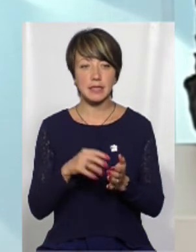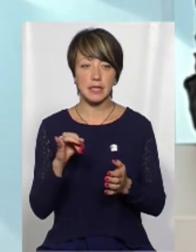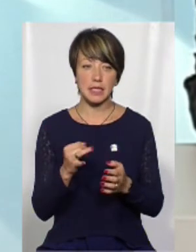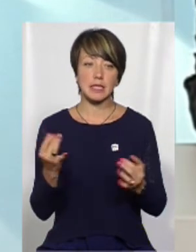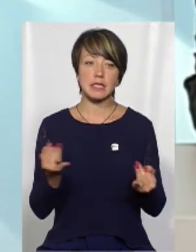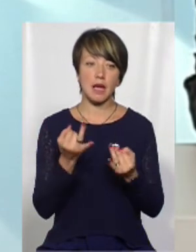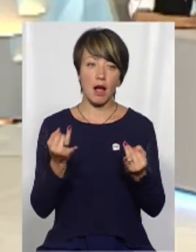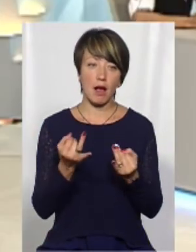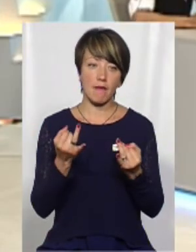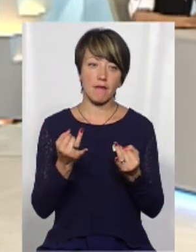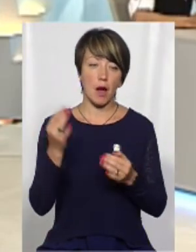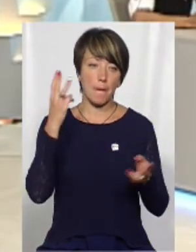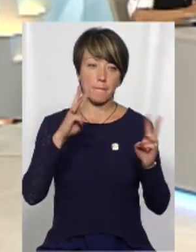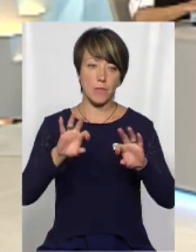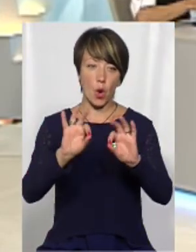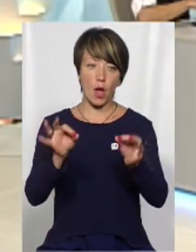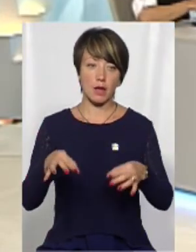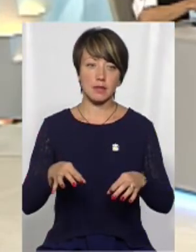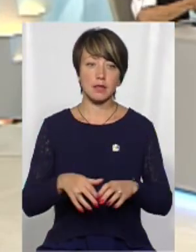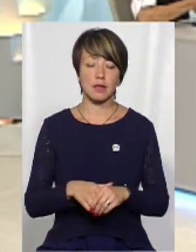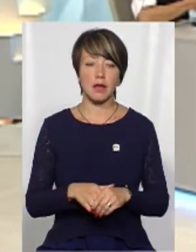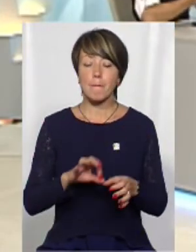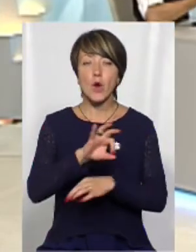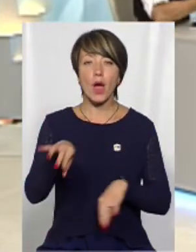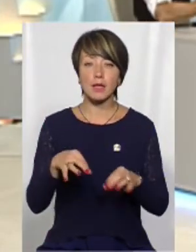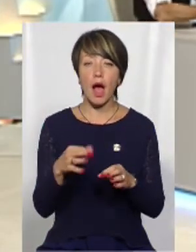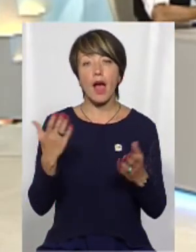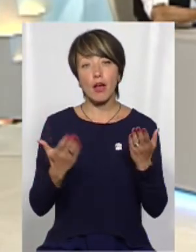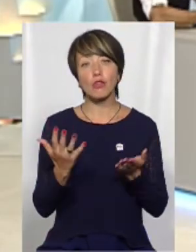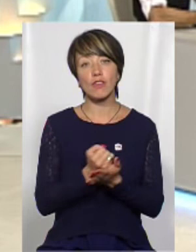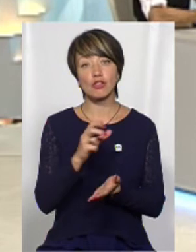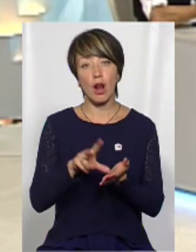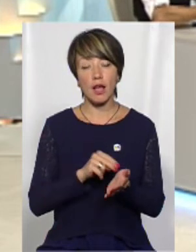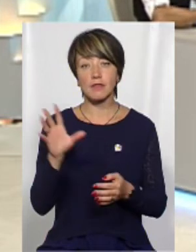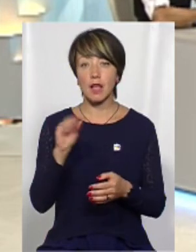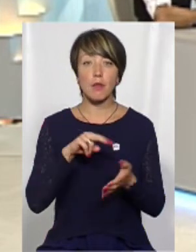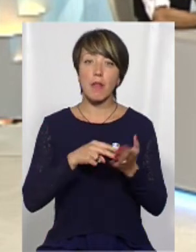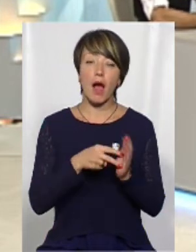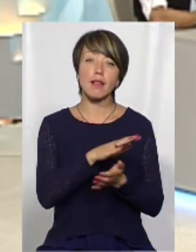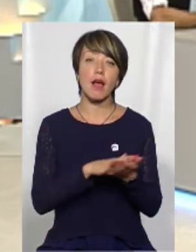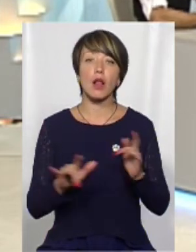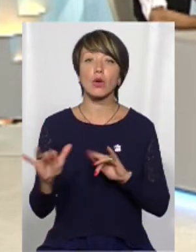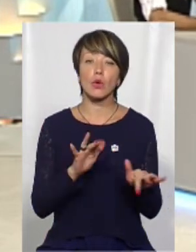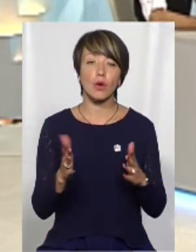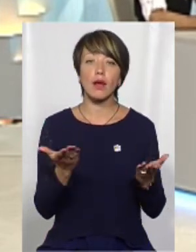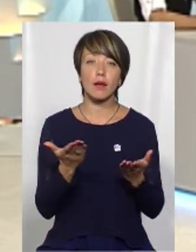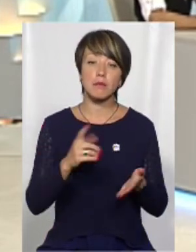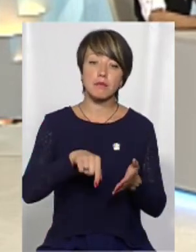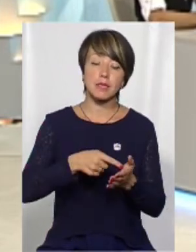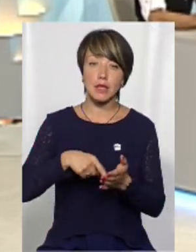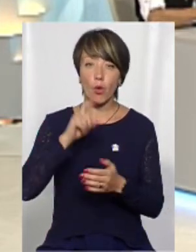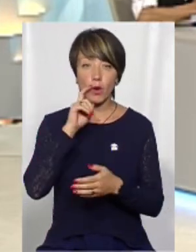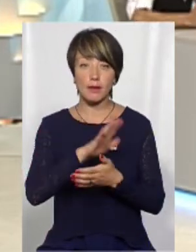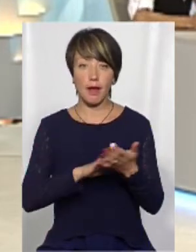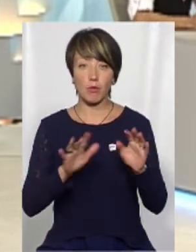цікава колекція. А якщо у вас в Черкасах все вийде, які ваші будуть плани далі? Не плани, а кроки. В яких містах